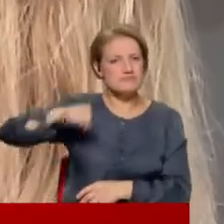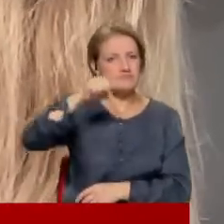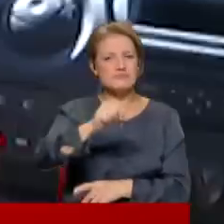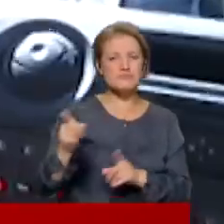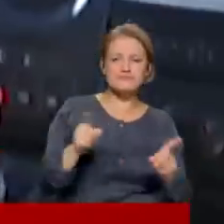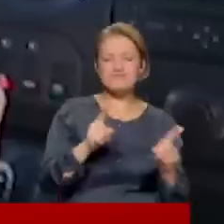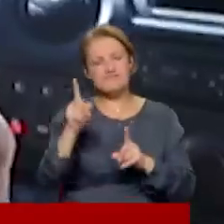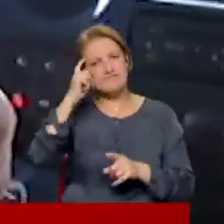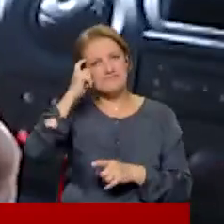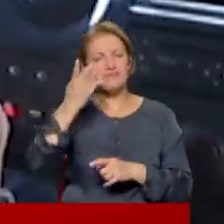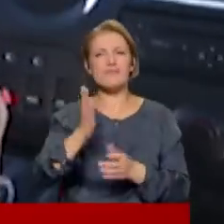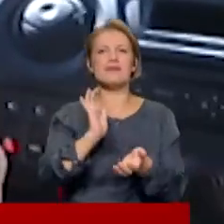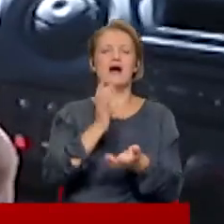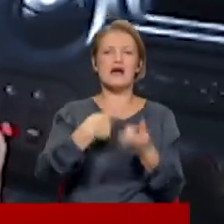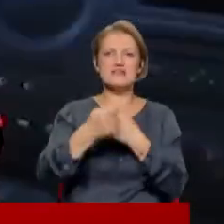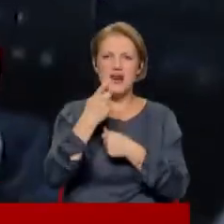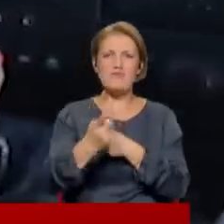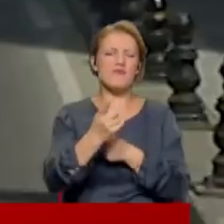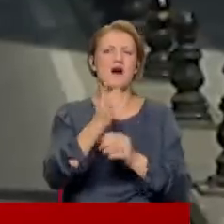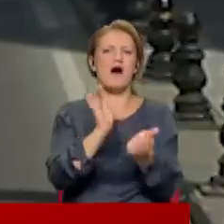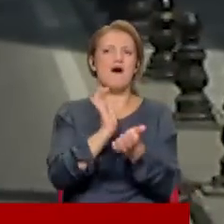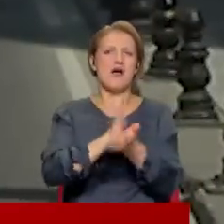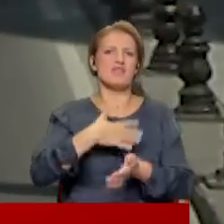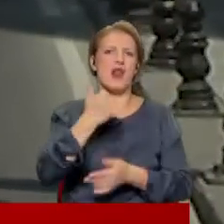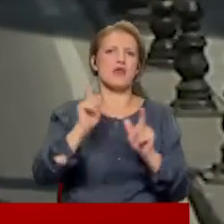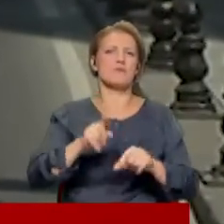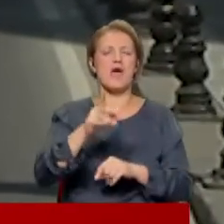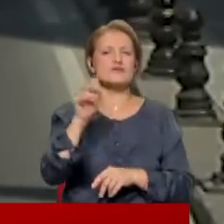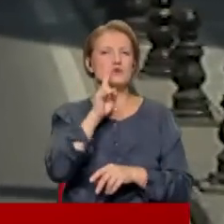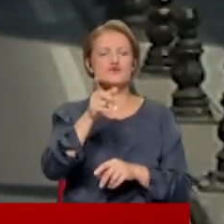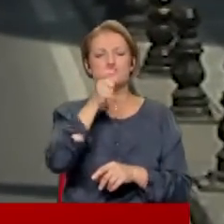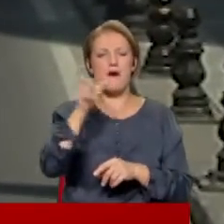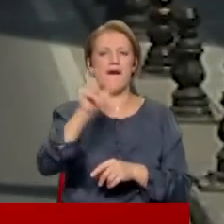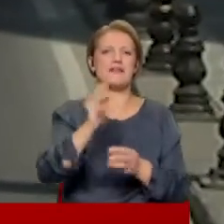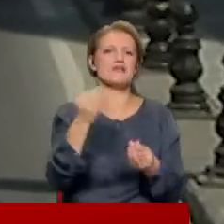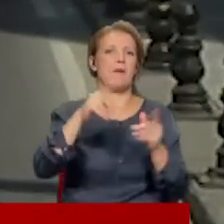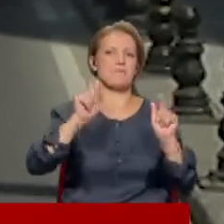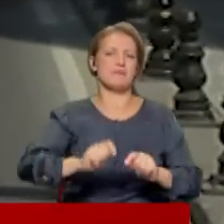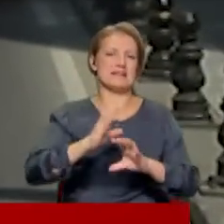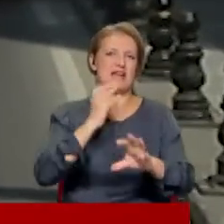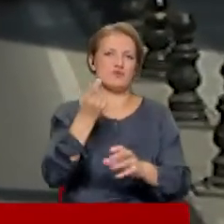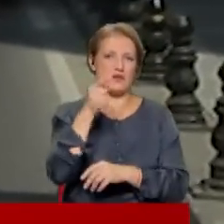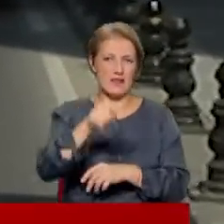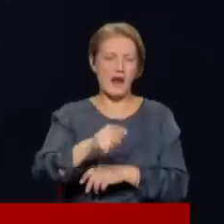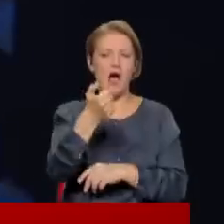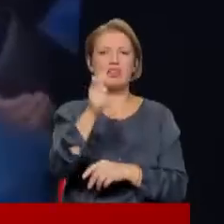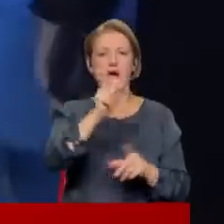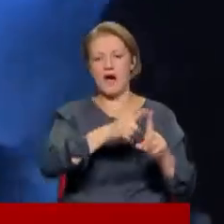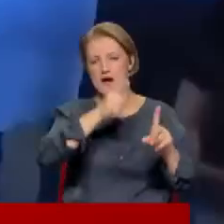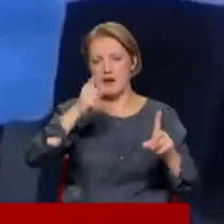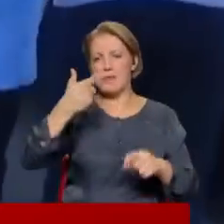götürsemin ikilimindeyim. Esnaf da veliler de fedakarlık yapıyor. En son Şubat ayında zam yapılmıştı servis ücretlerine. 6